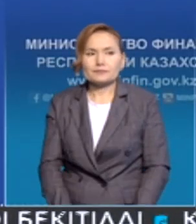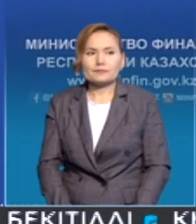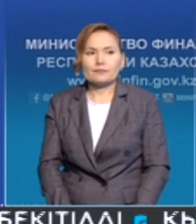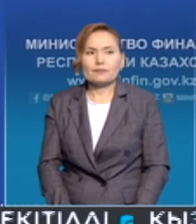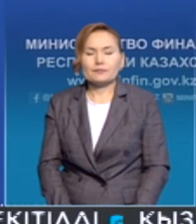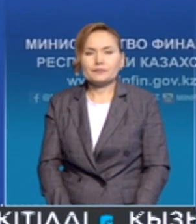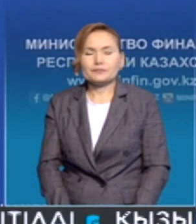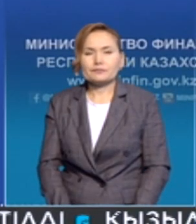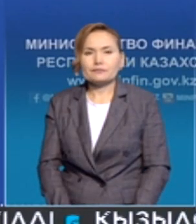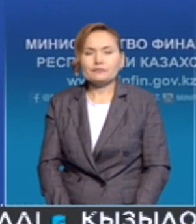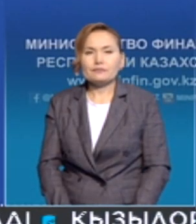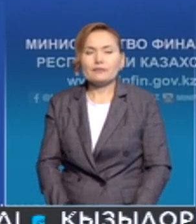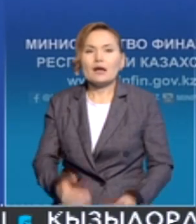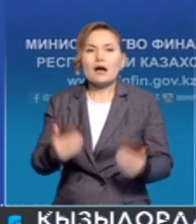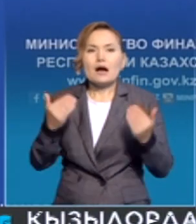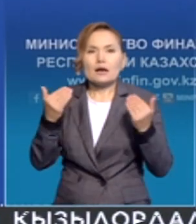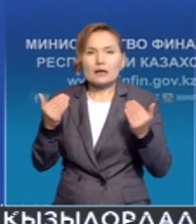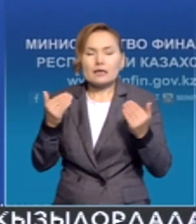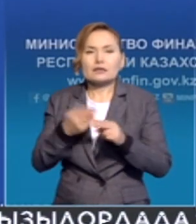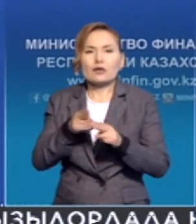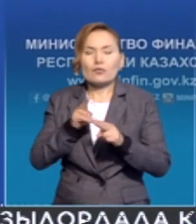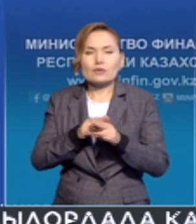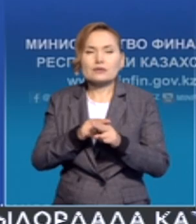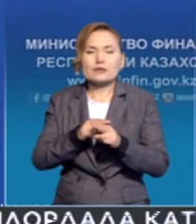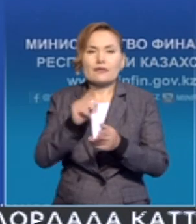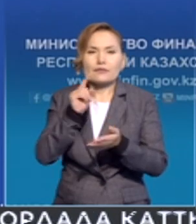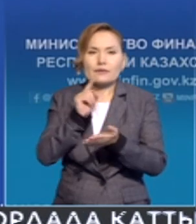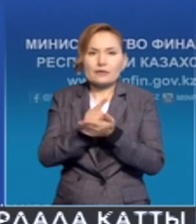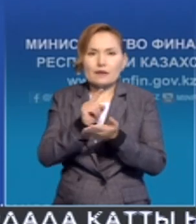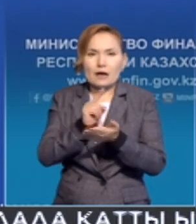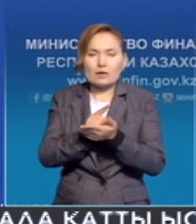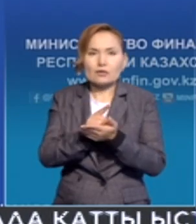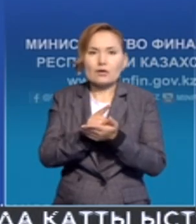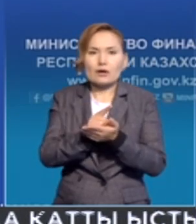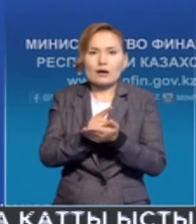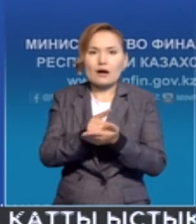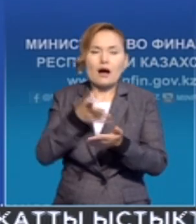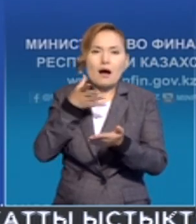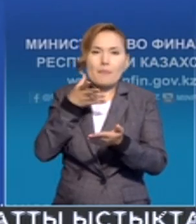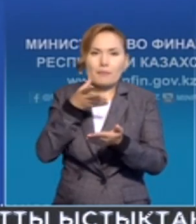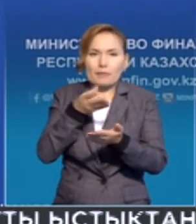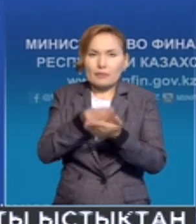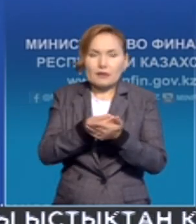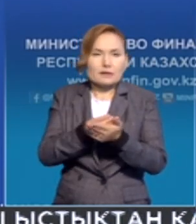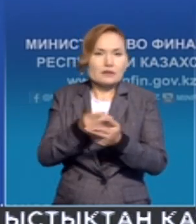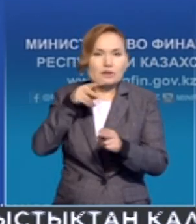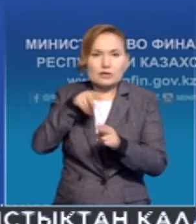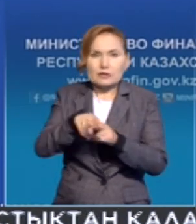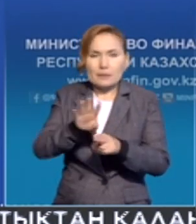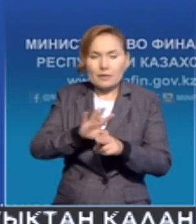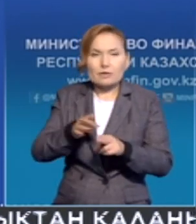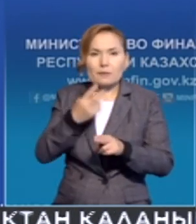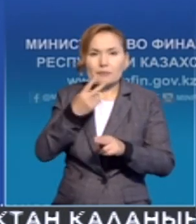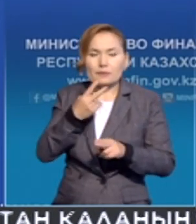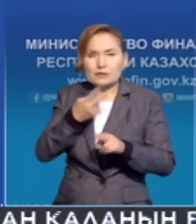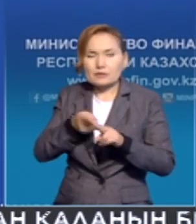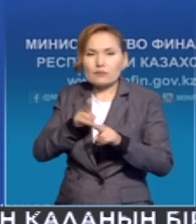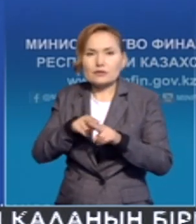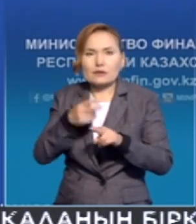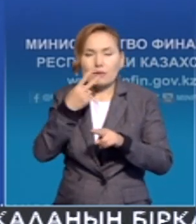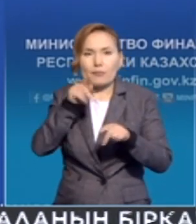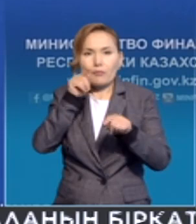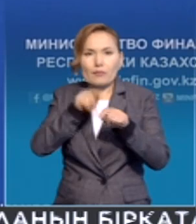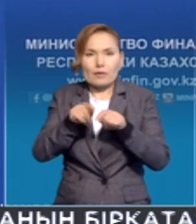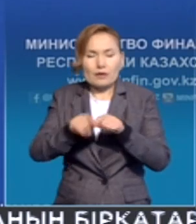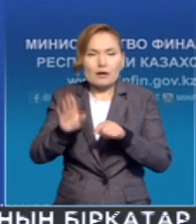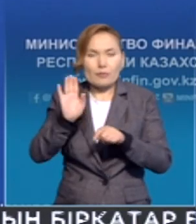Қазір салық төлетуге мәжбүрлемейді. Қазір біз тек қана бақылап, мониторинг жүргізіп отырамыз. Қаншалық сосын барып, өзіміздің жаңа